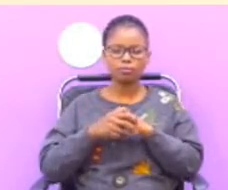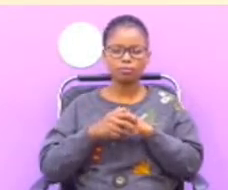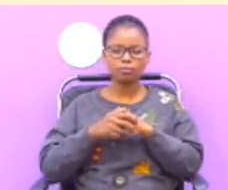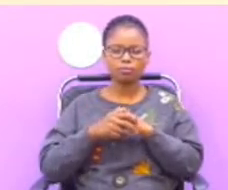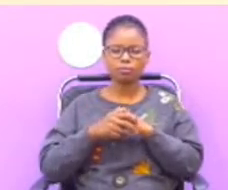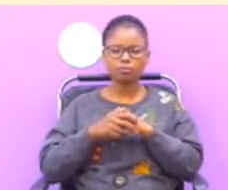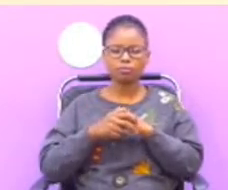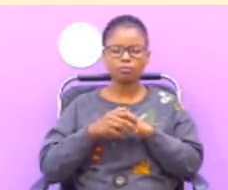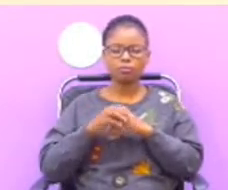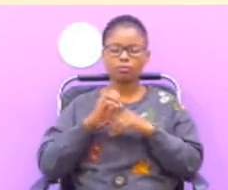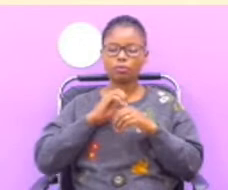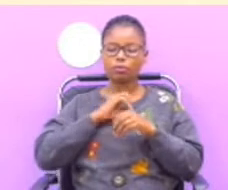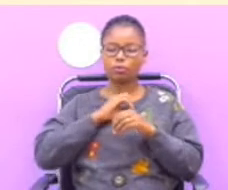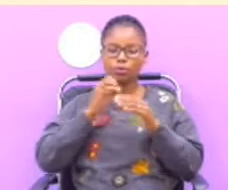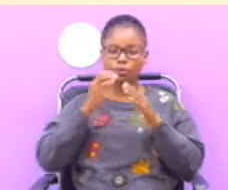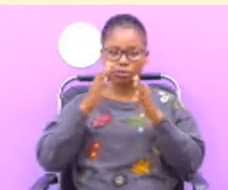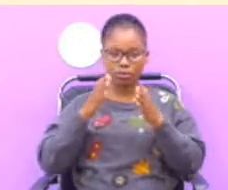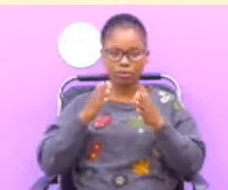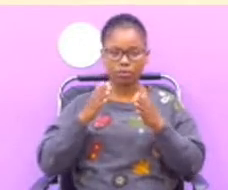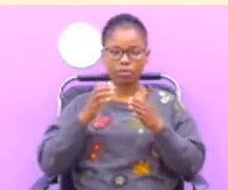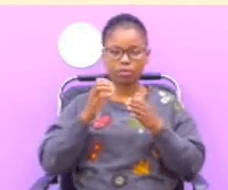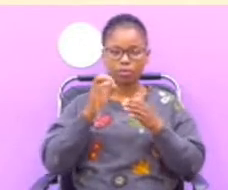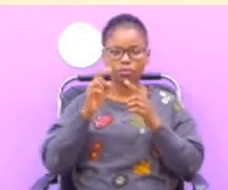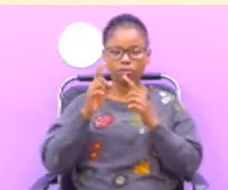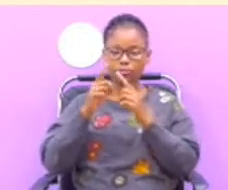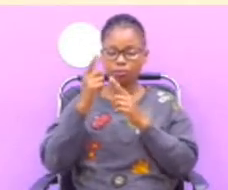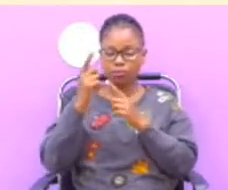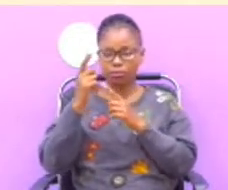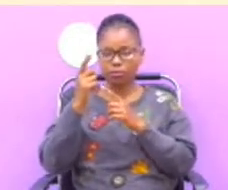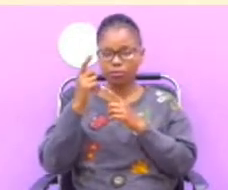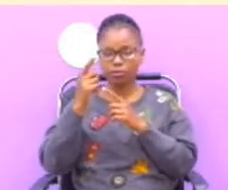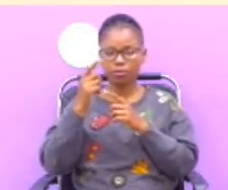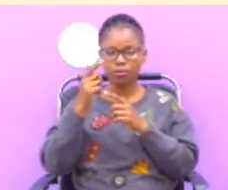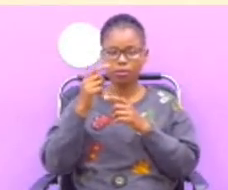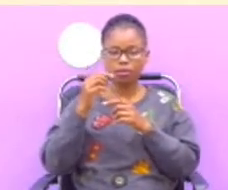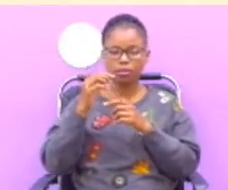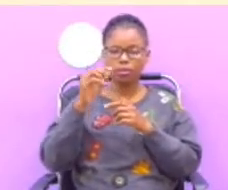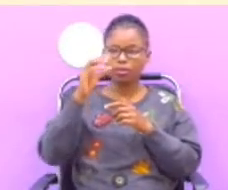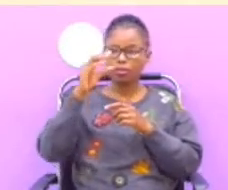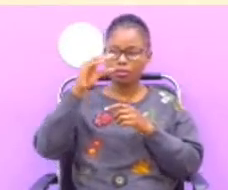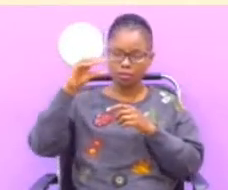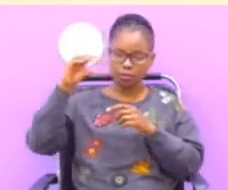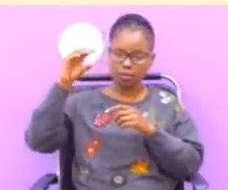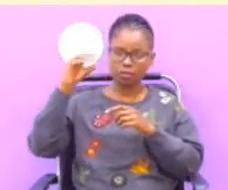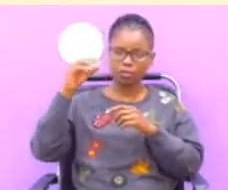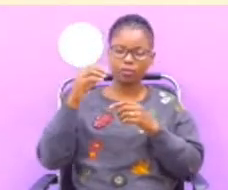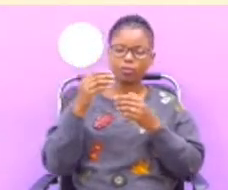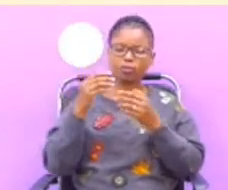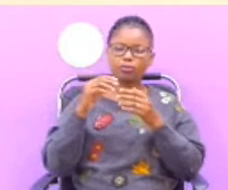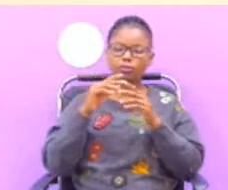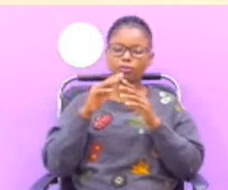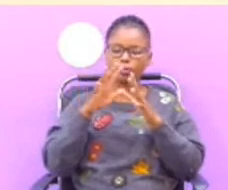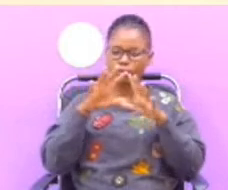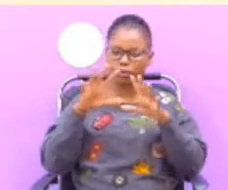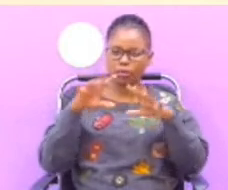Mwene hoti. Niyo ikuwa mweli ule ya kuhana. Niyo imasi ule ya kuhana. Niyo ule tu ule uhoro wa